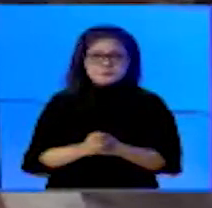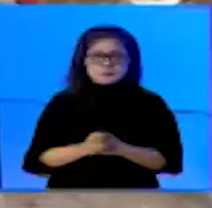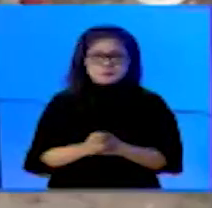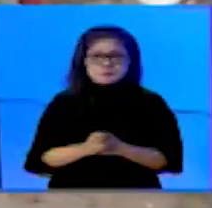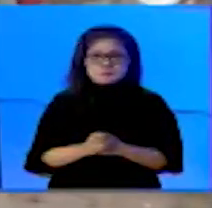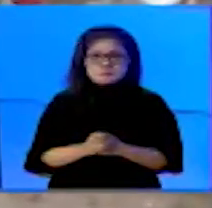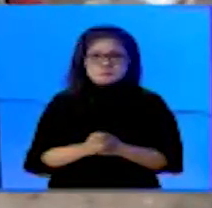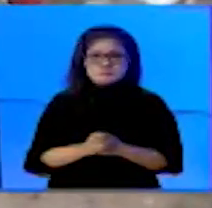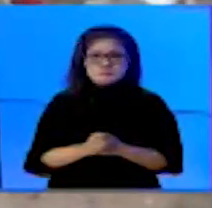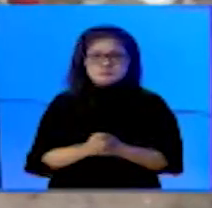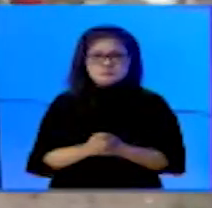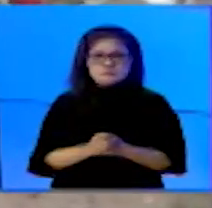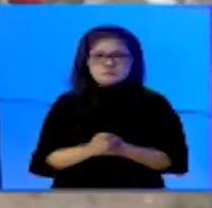inews melaporkan